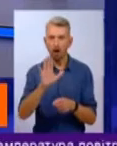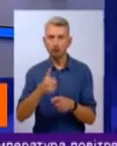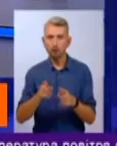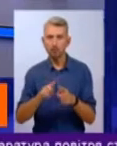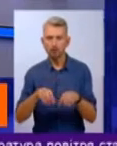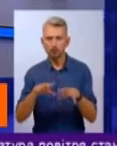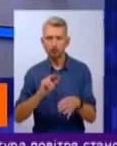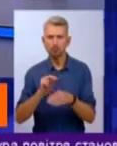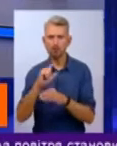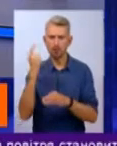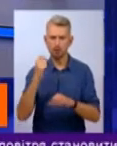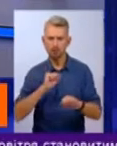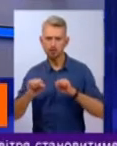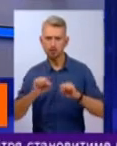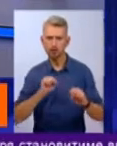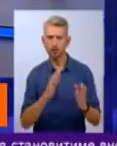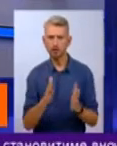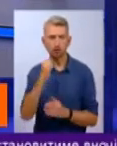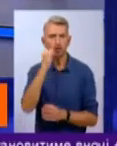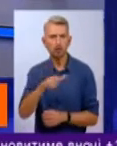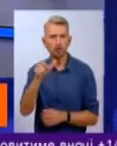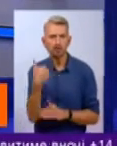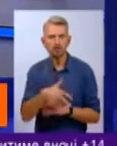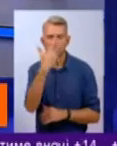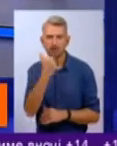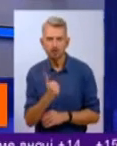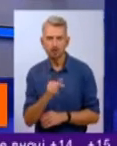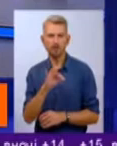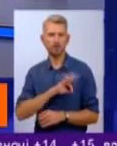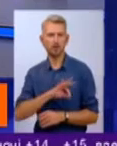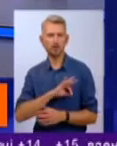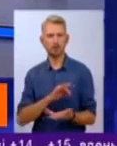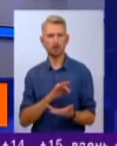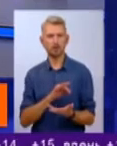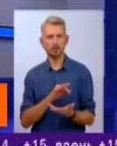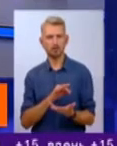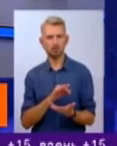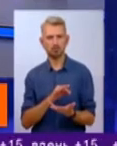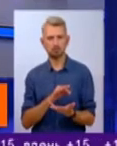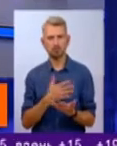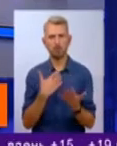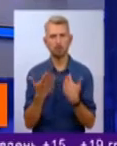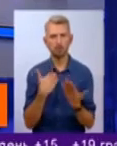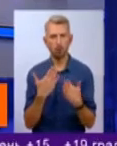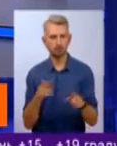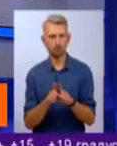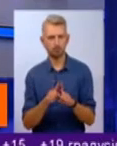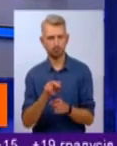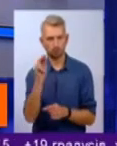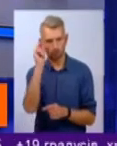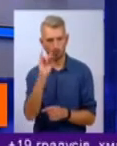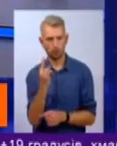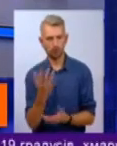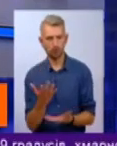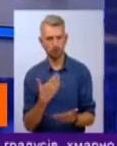через авторитарну систему, бо стара людина вже звикла до використання, ну, відповідної моделі відношення до учня і так далі.